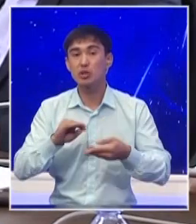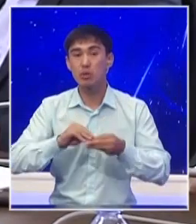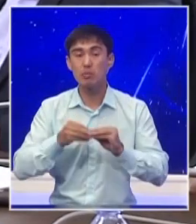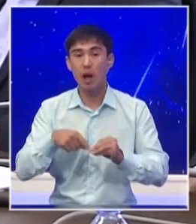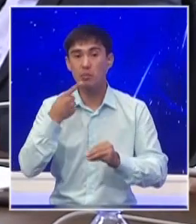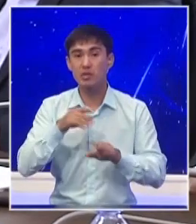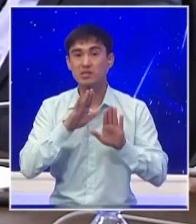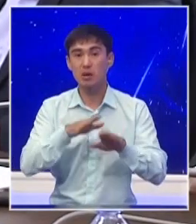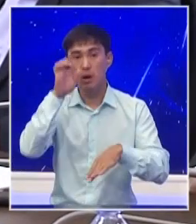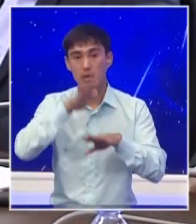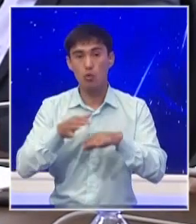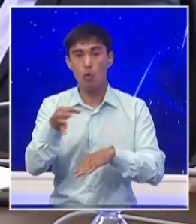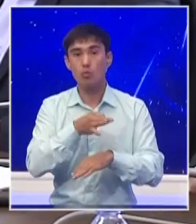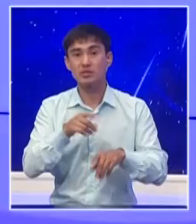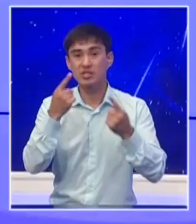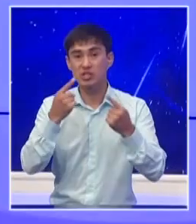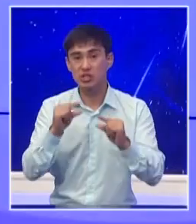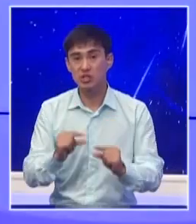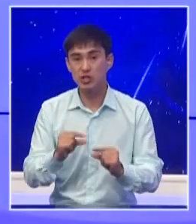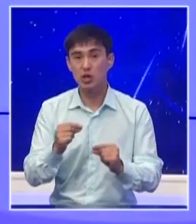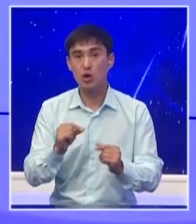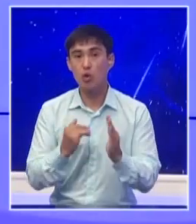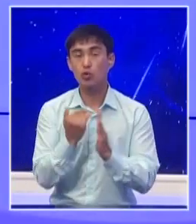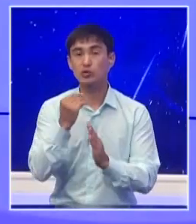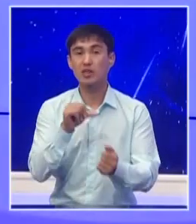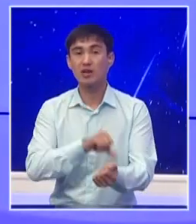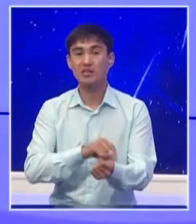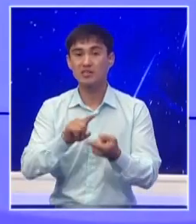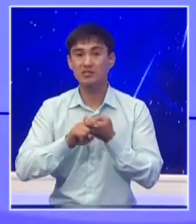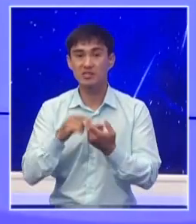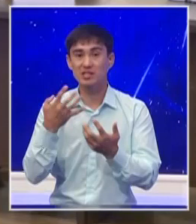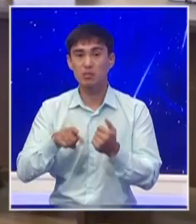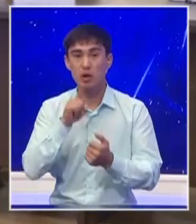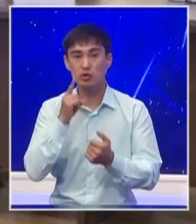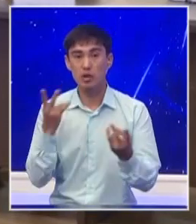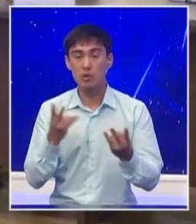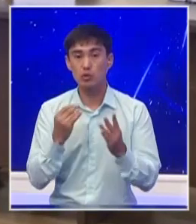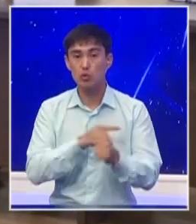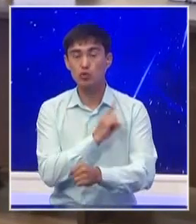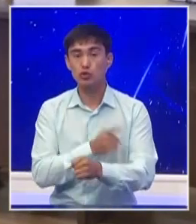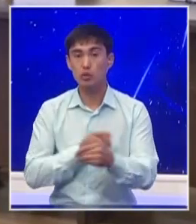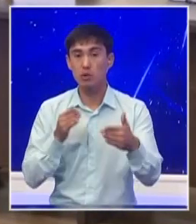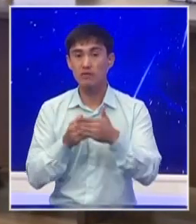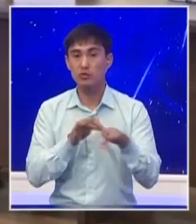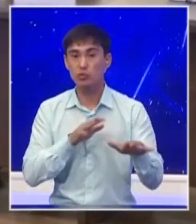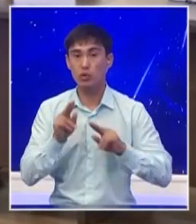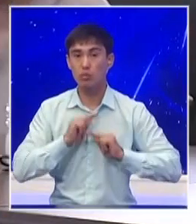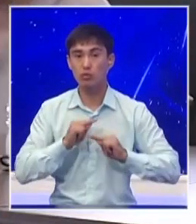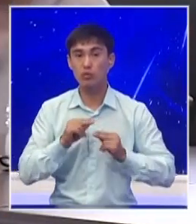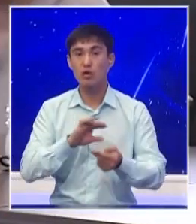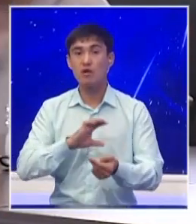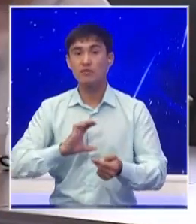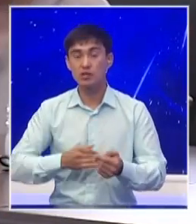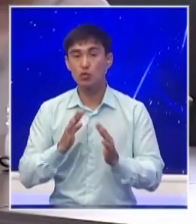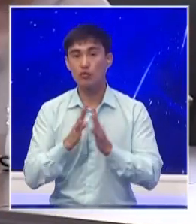отметил заместитель акима области, для снижения роста наркотической зависимости среди молодежи необходимо усилить профилактическую работу. В